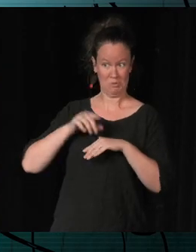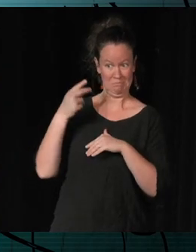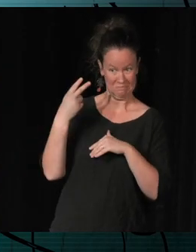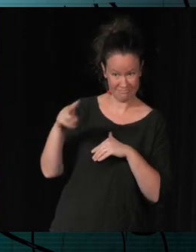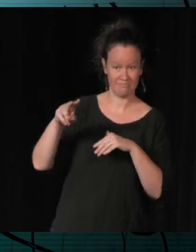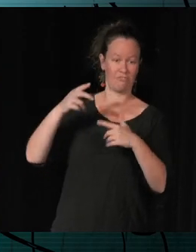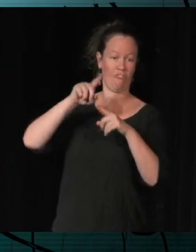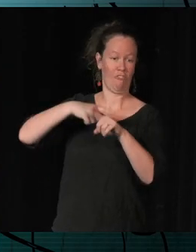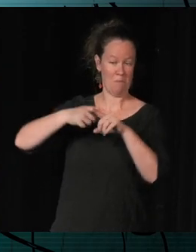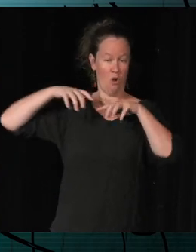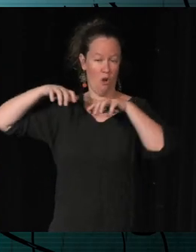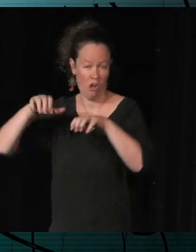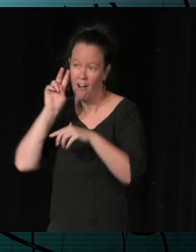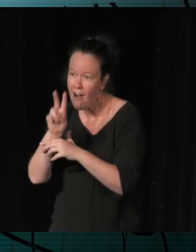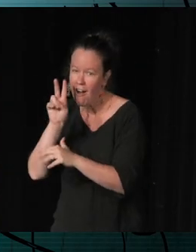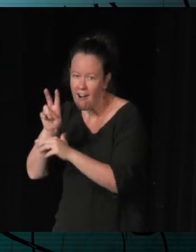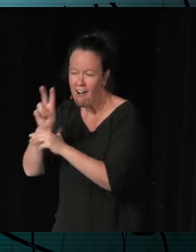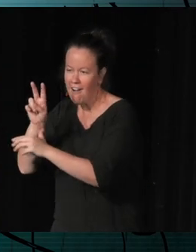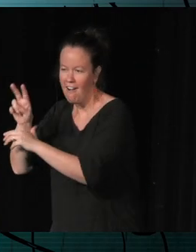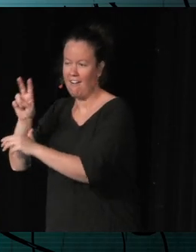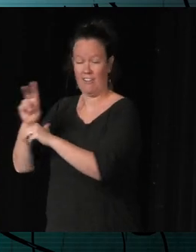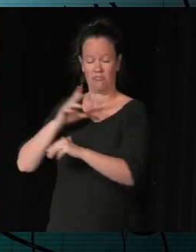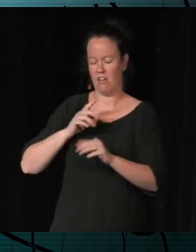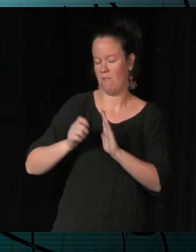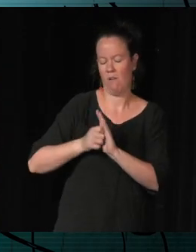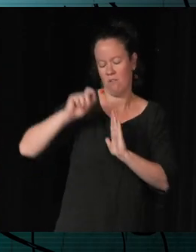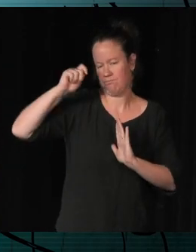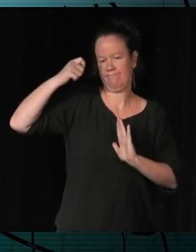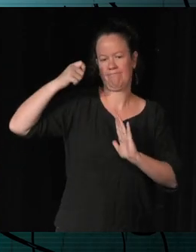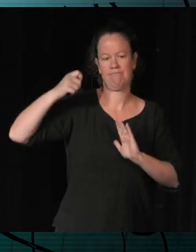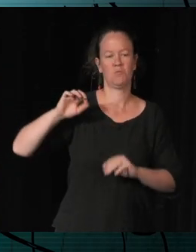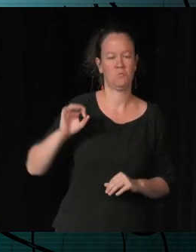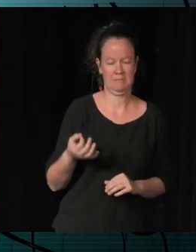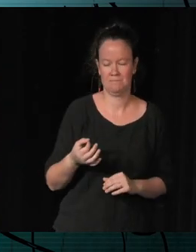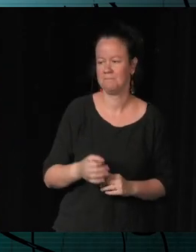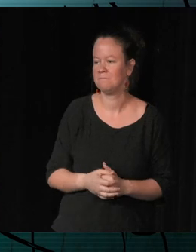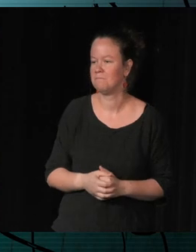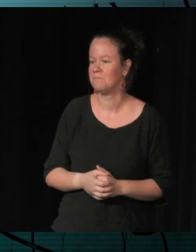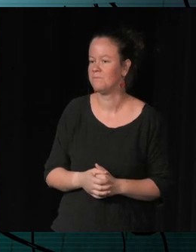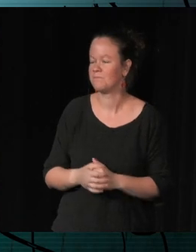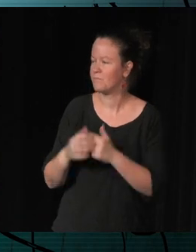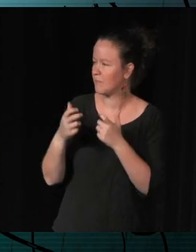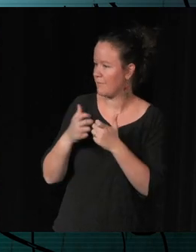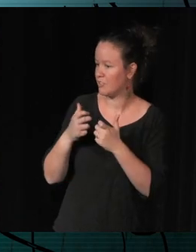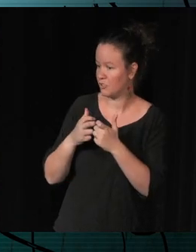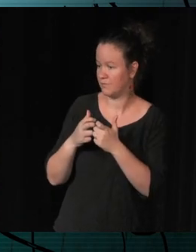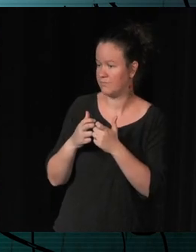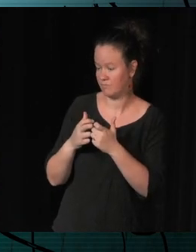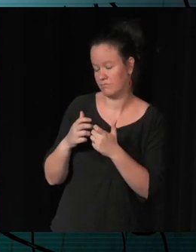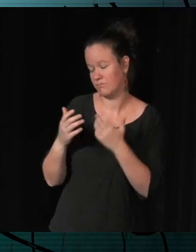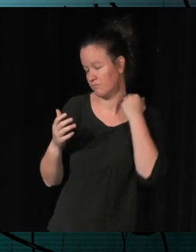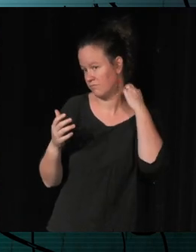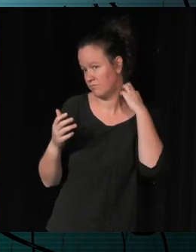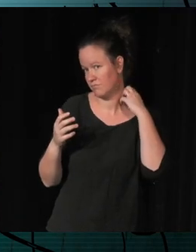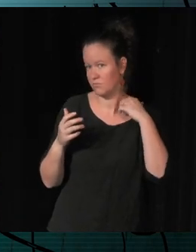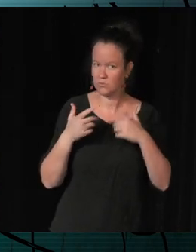toutes les cassettes avec certaines qui m'ont vraiment marqué énormément et euh en particulier donc mais ça c'était un